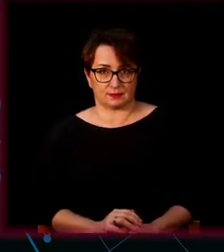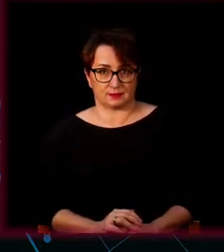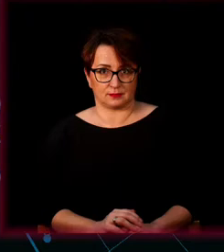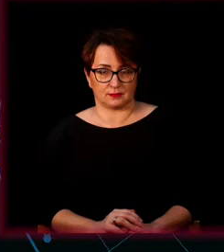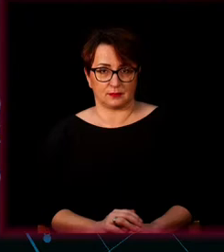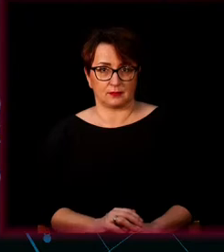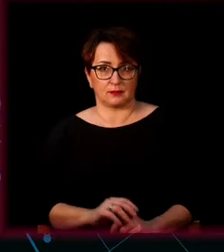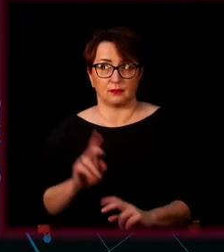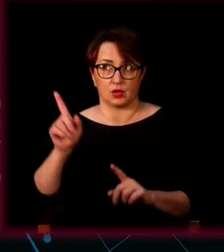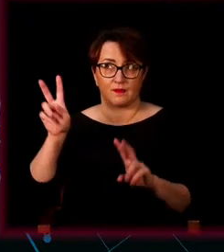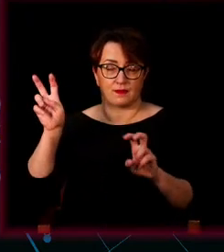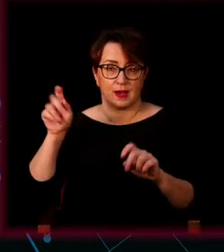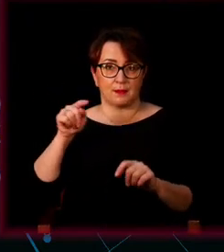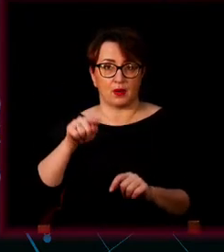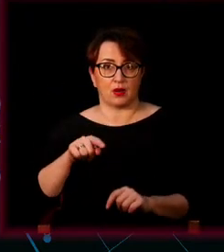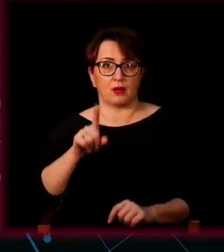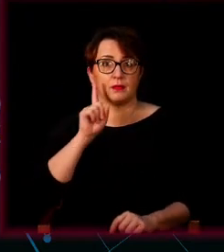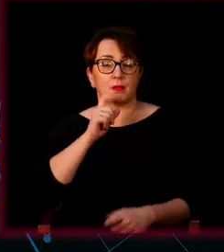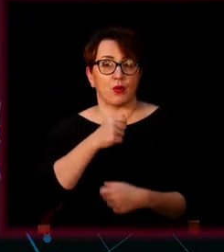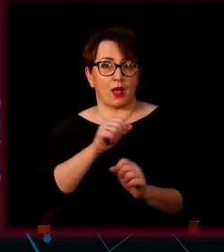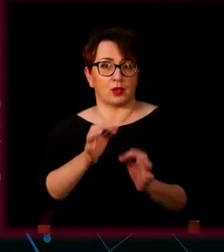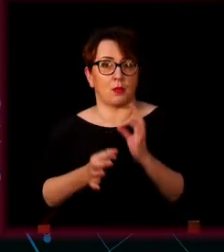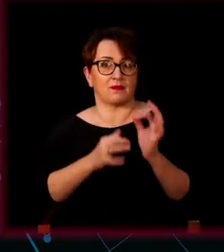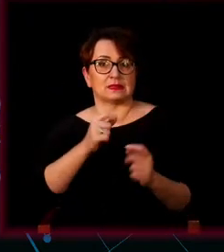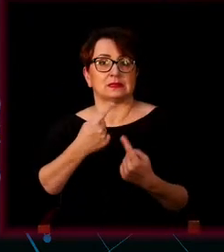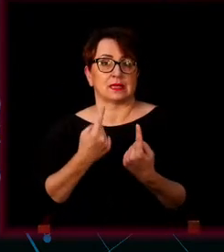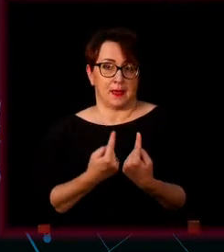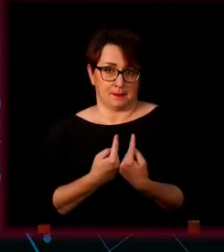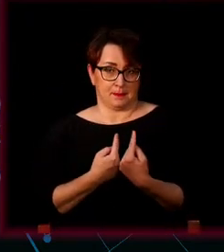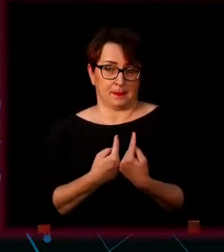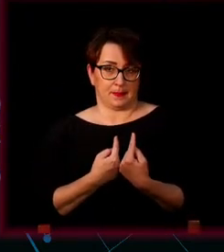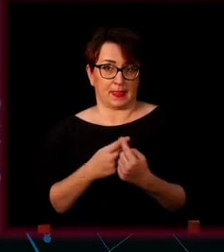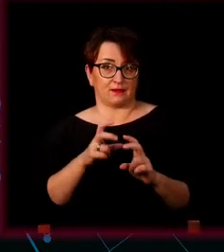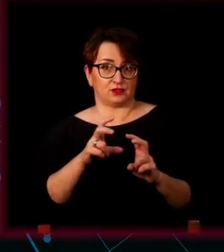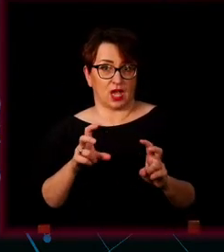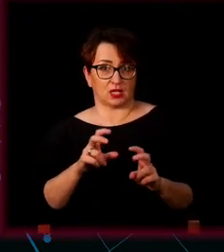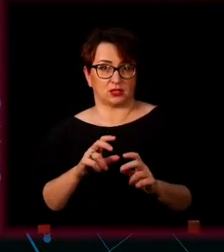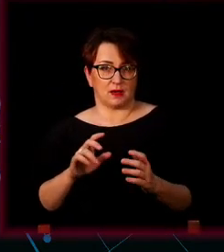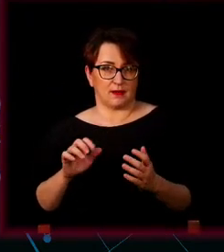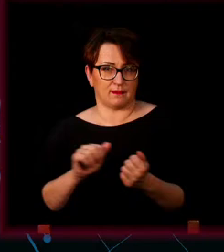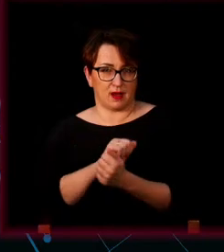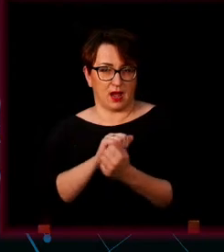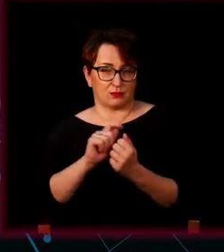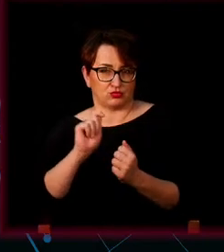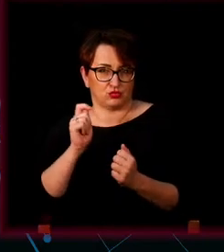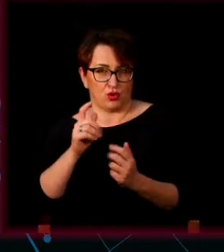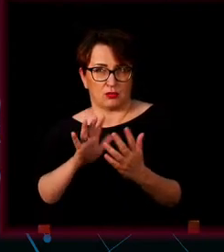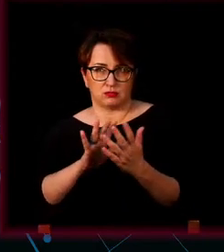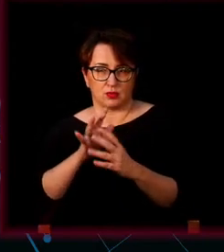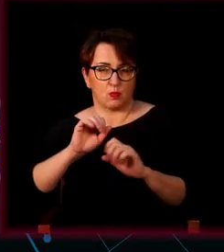Tutaj wrzuciłem fragment, gdzie najpierw Genli Ai sam o tym mówi, tak, podczas tej przeprawy